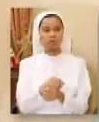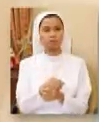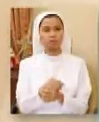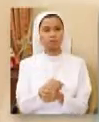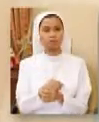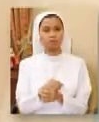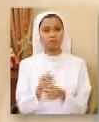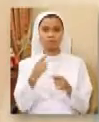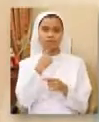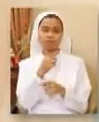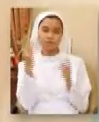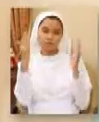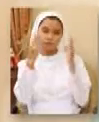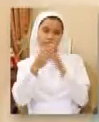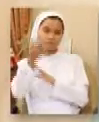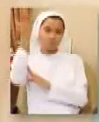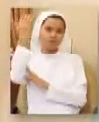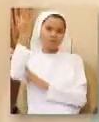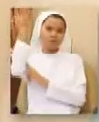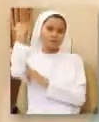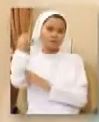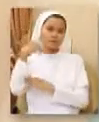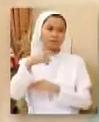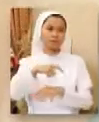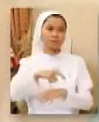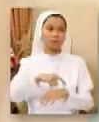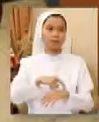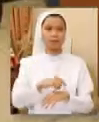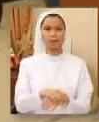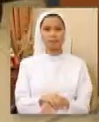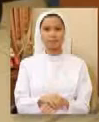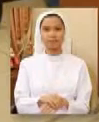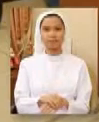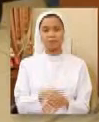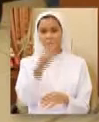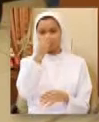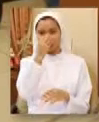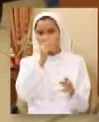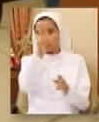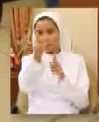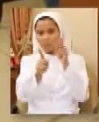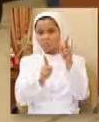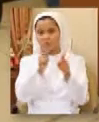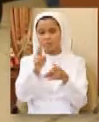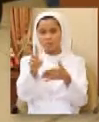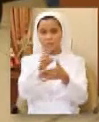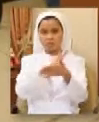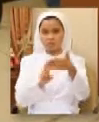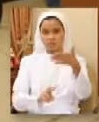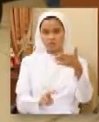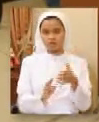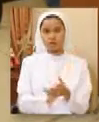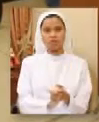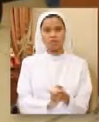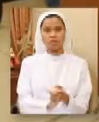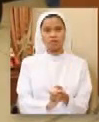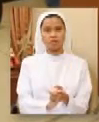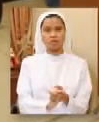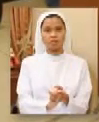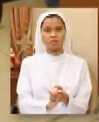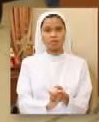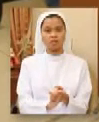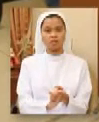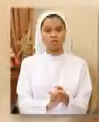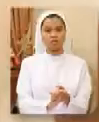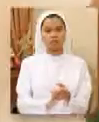Tess, nakulang tao, di man sila marunong magbasa eh. Diba? Uh-huh. Ang mga retablo sa mga door